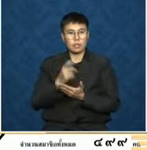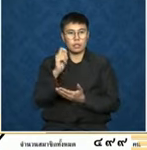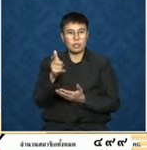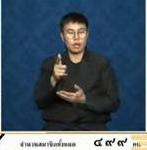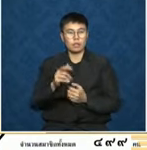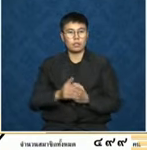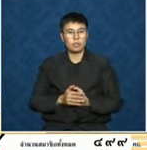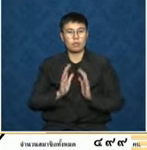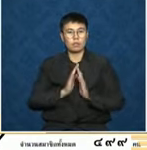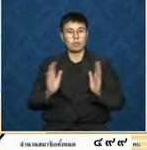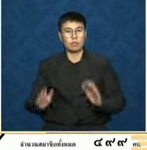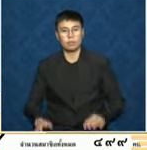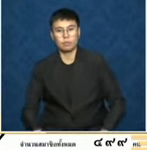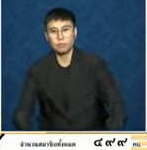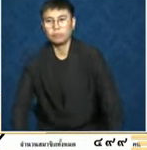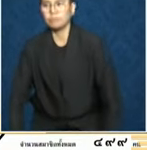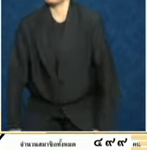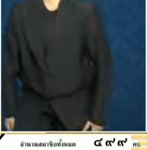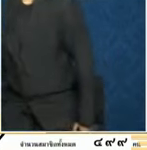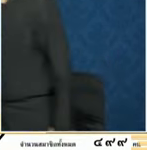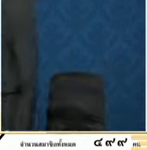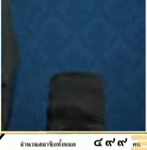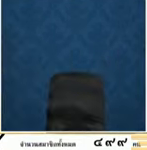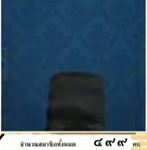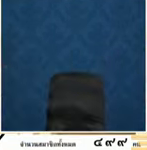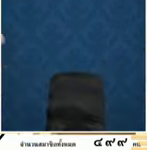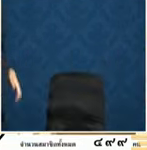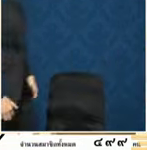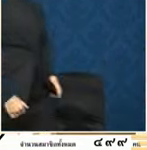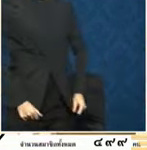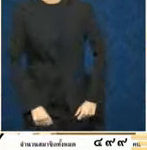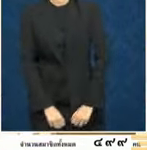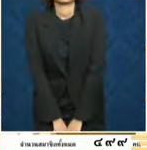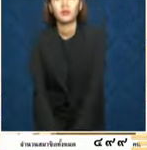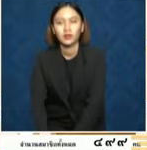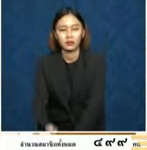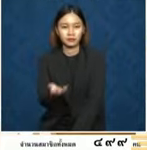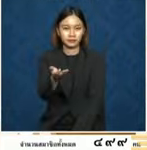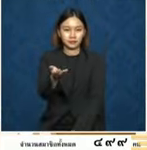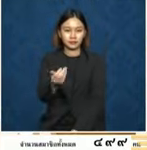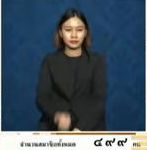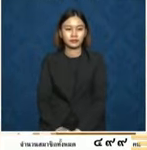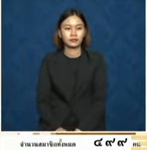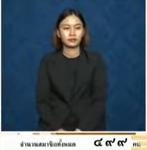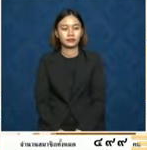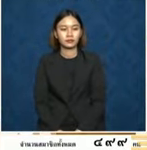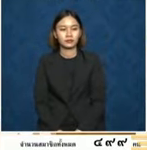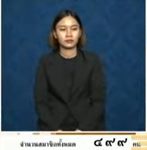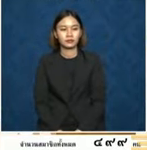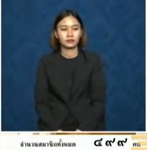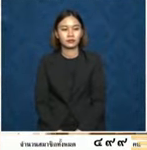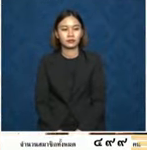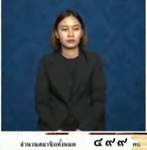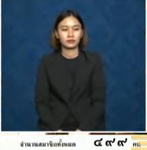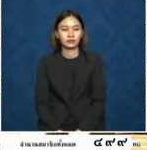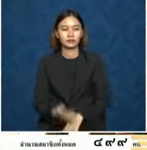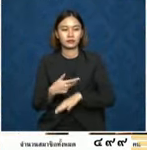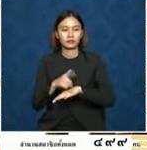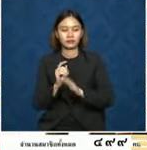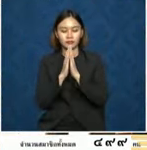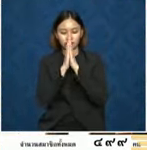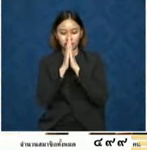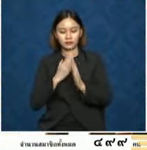ๆนะครับขอบคุณมากครับ ขอบคุณครับเชิญท่านพลากรพิมพ์พนิชครับ กราบเรียนท่านประธานสภาที่เค